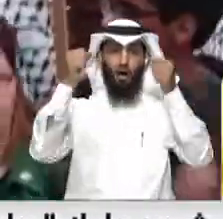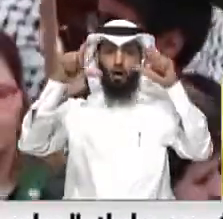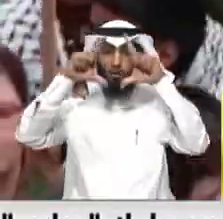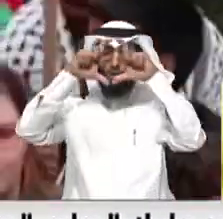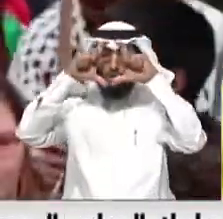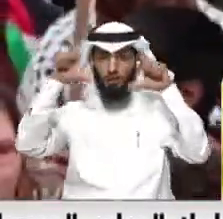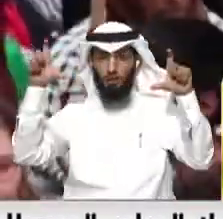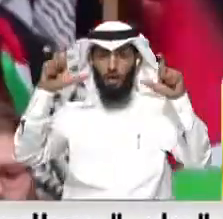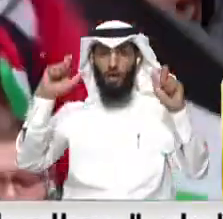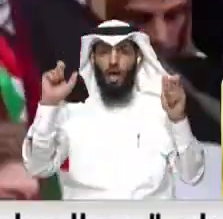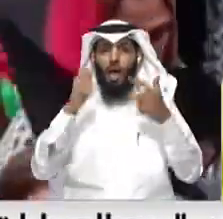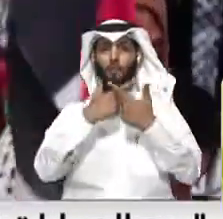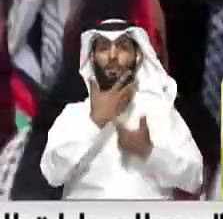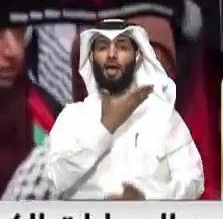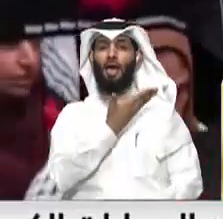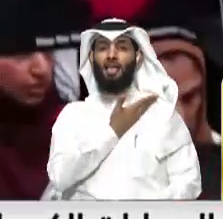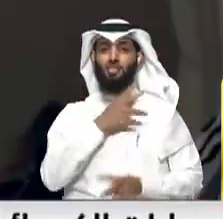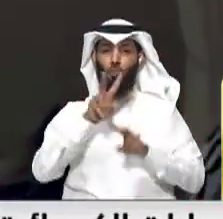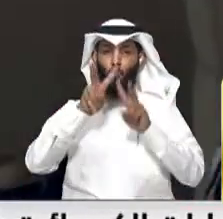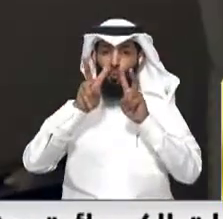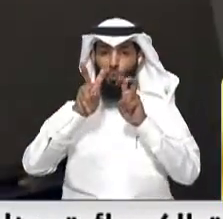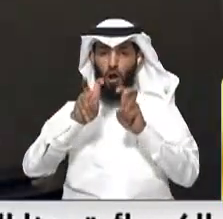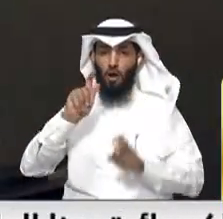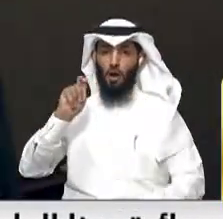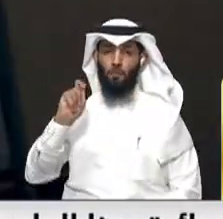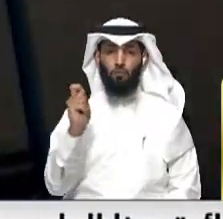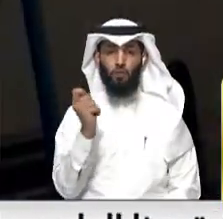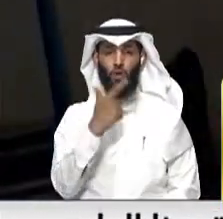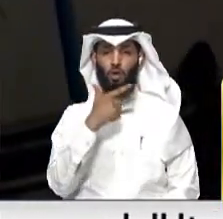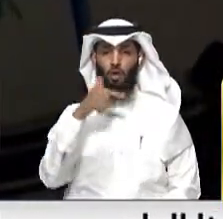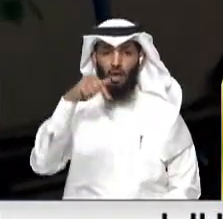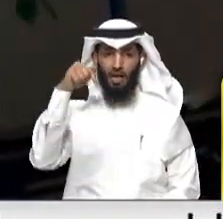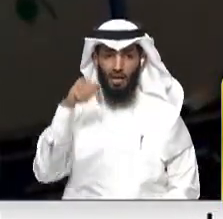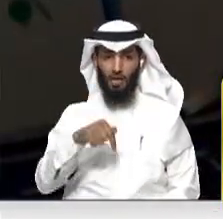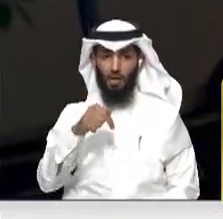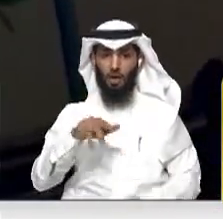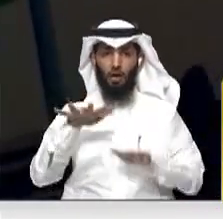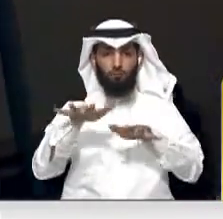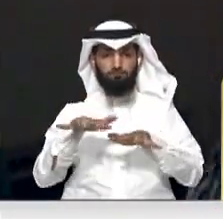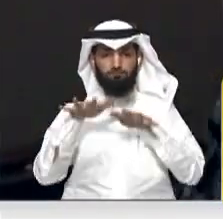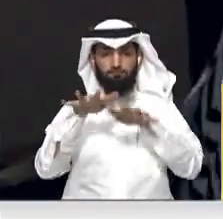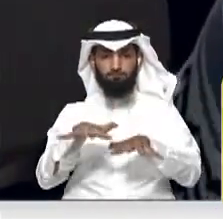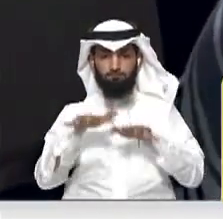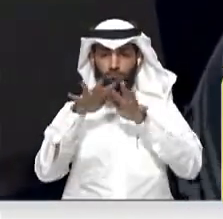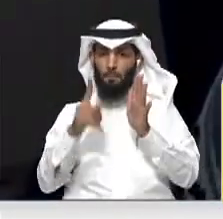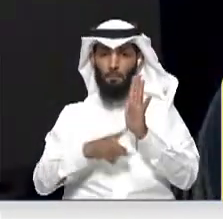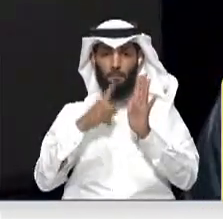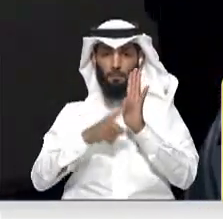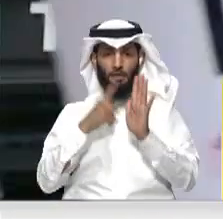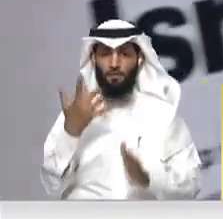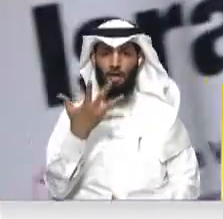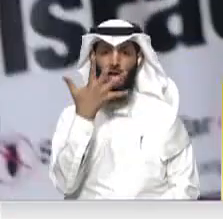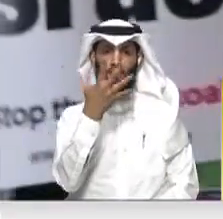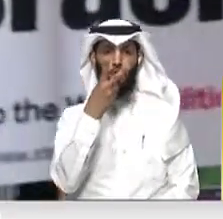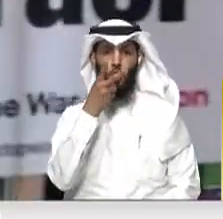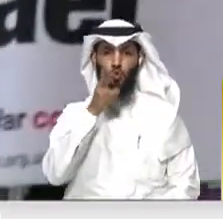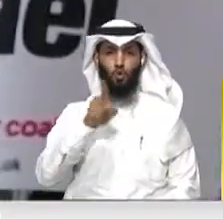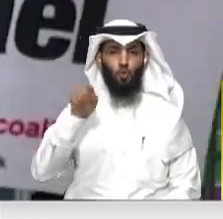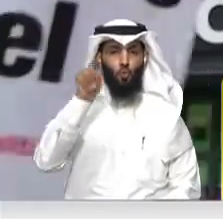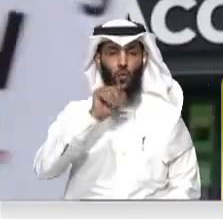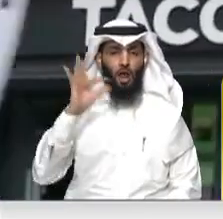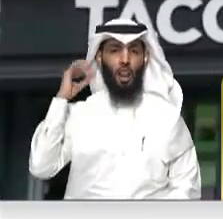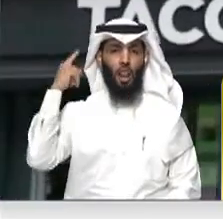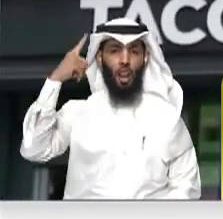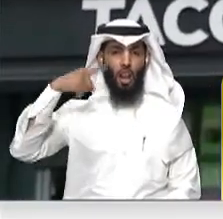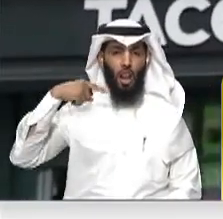الاحتلال الإسرائيلي. وتعد هذه المسيرة الوطنية 15 التي تجوب شوارع لندن للمطالبة